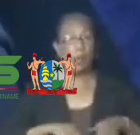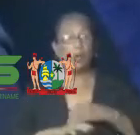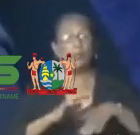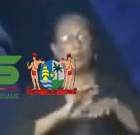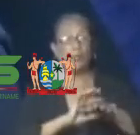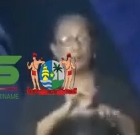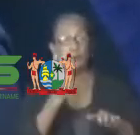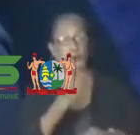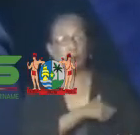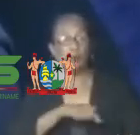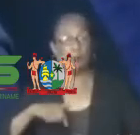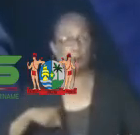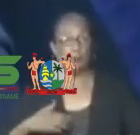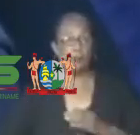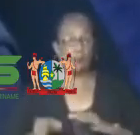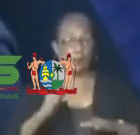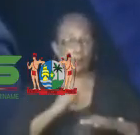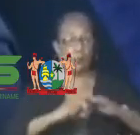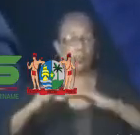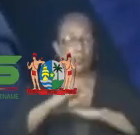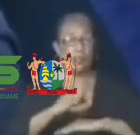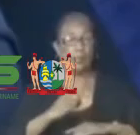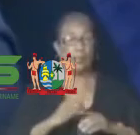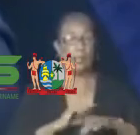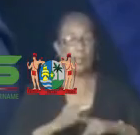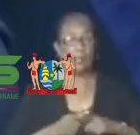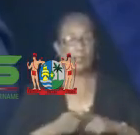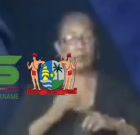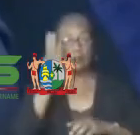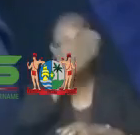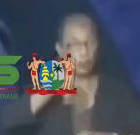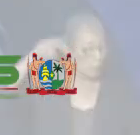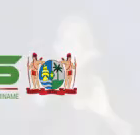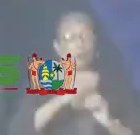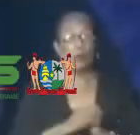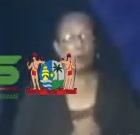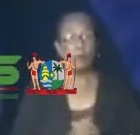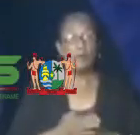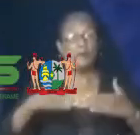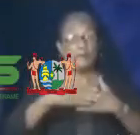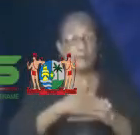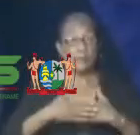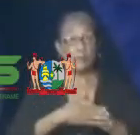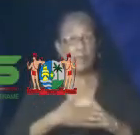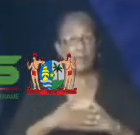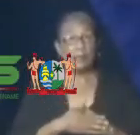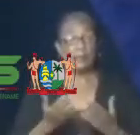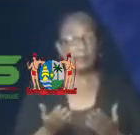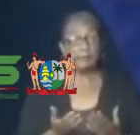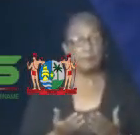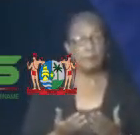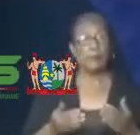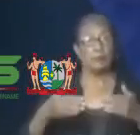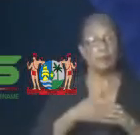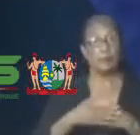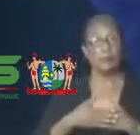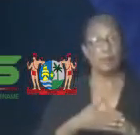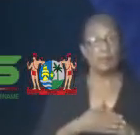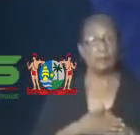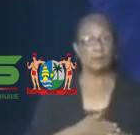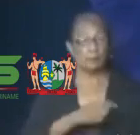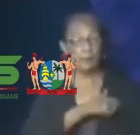belichtte de maatregelen om slachtoffers van wateroverlast tegemoet te komen. The conference of the heads of government